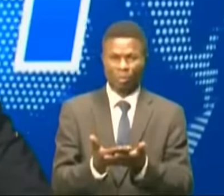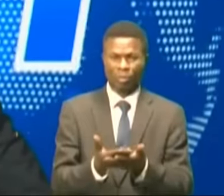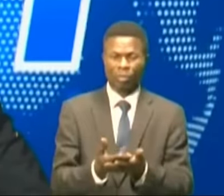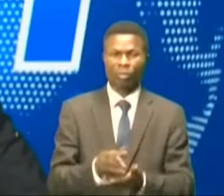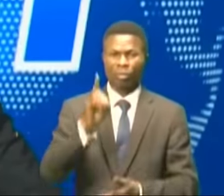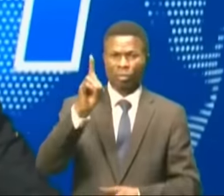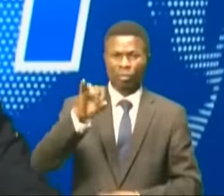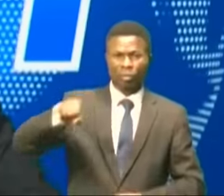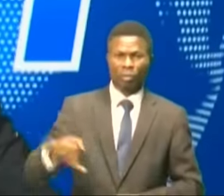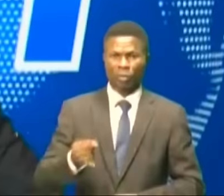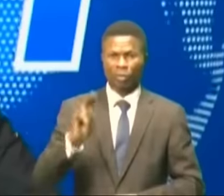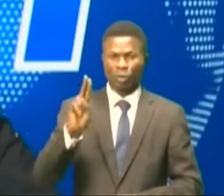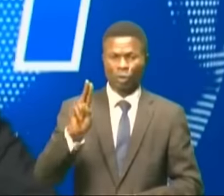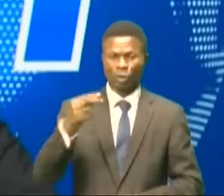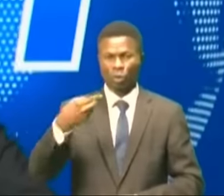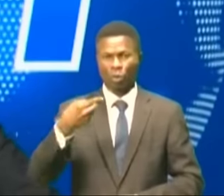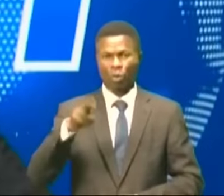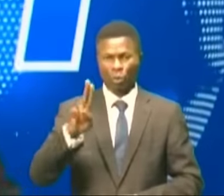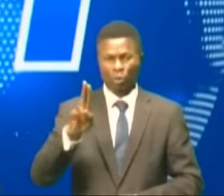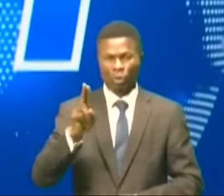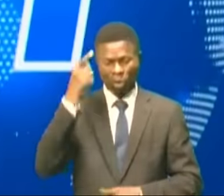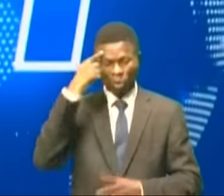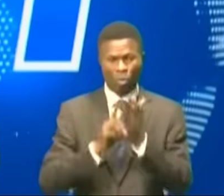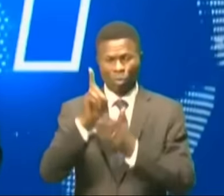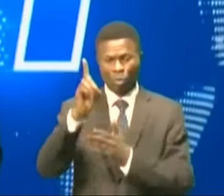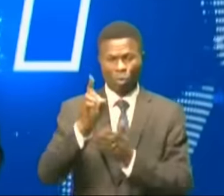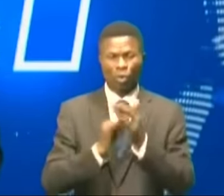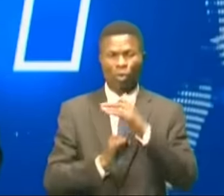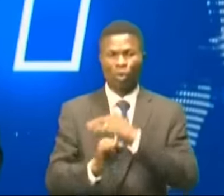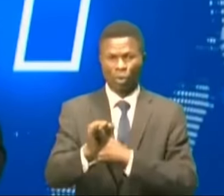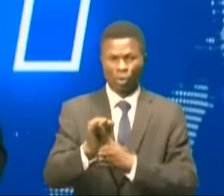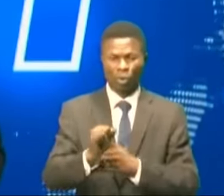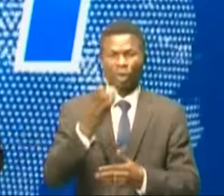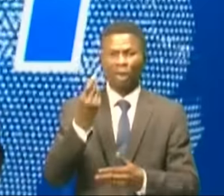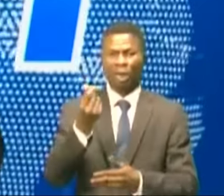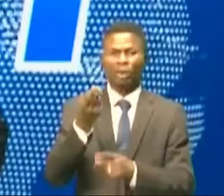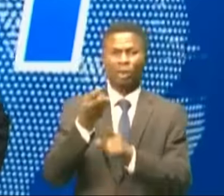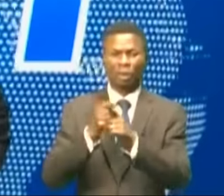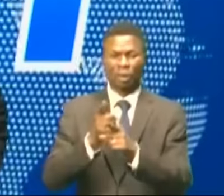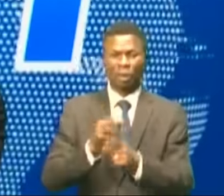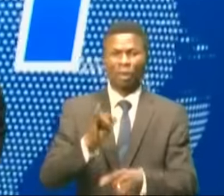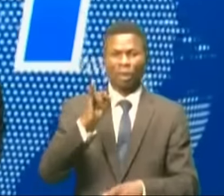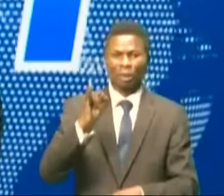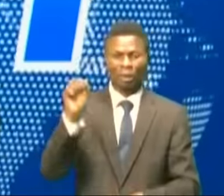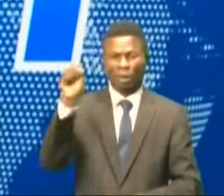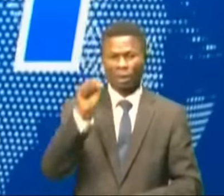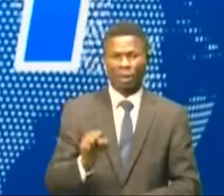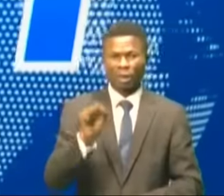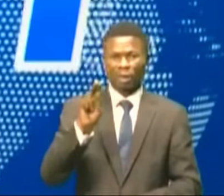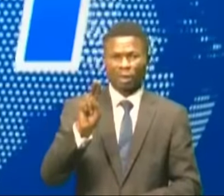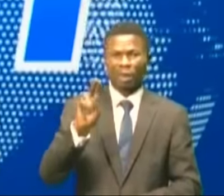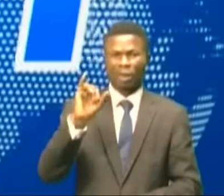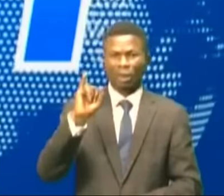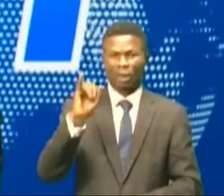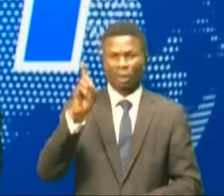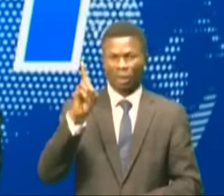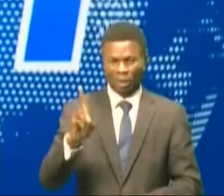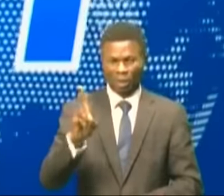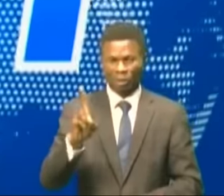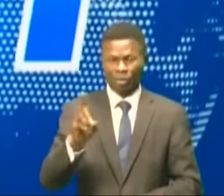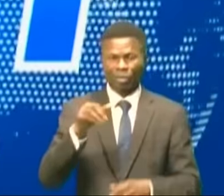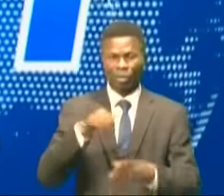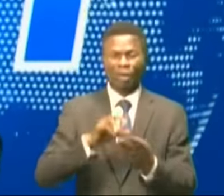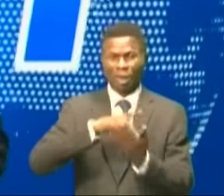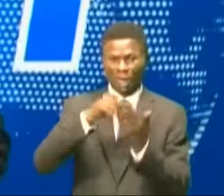Djougou. Ces projets de l'association locale pour le développement intégral est financé par l'USAID, comme nous dit Tete Bungunja dans